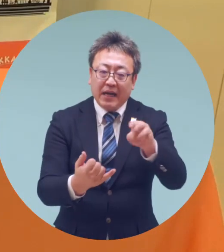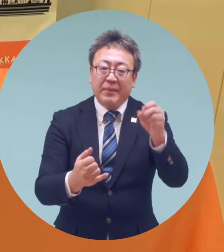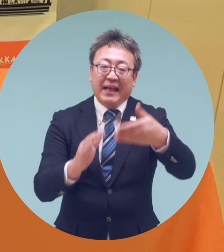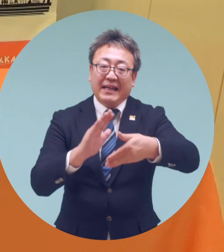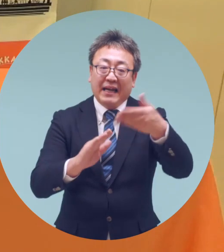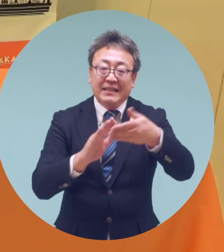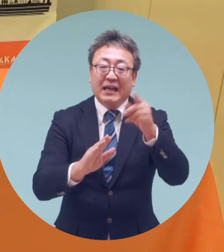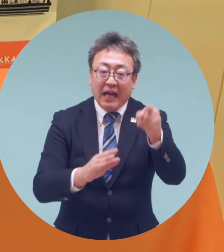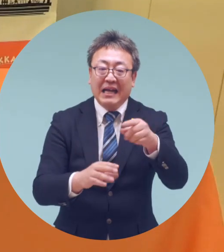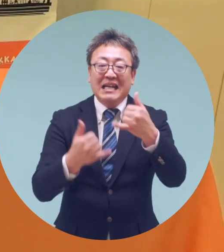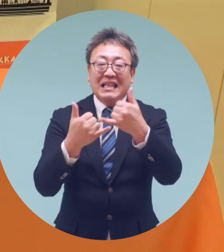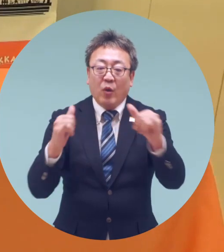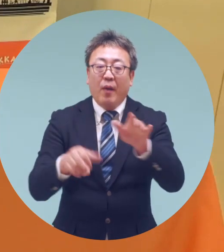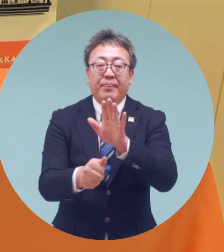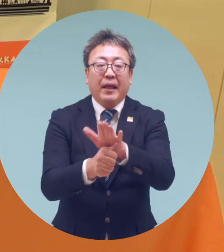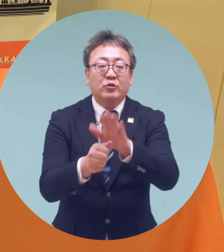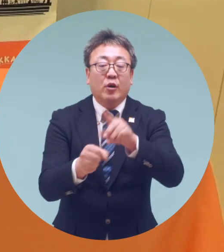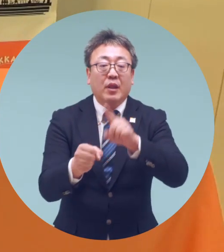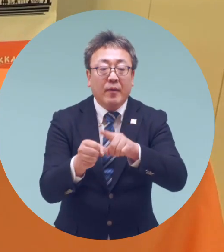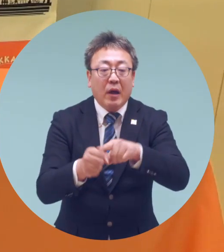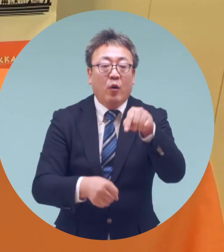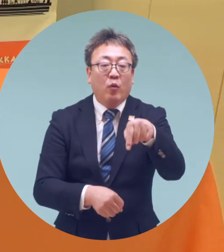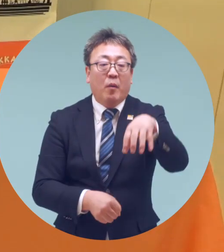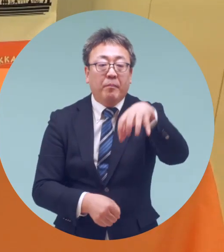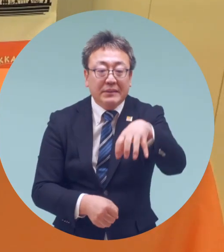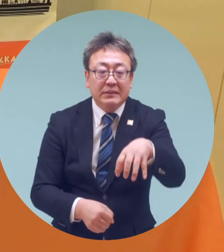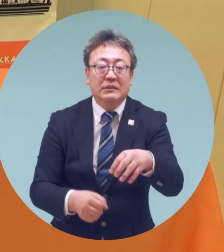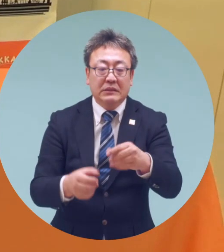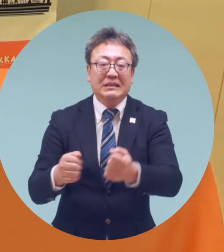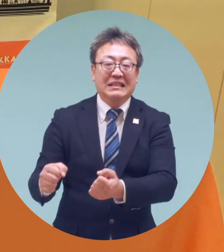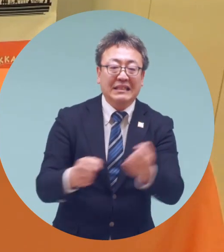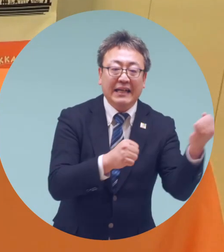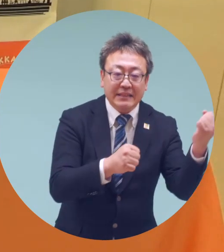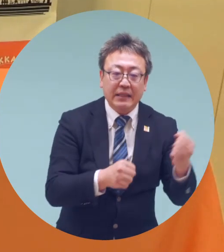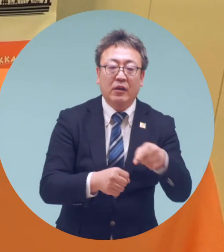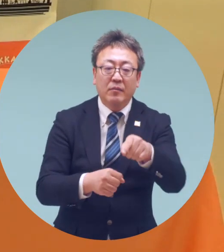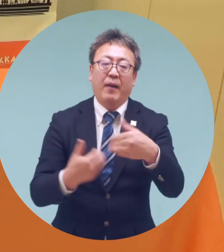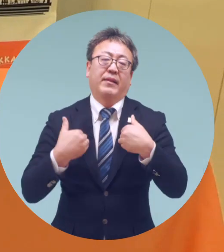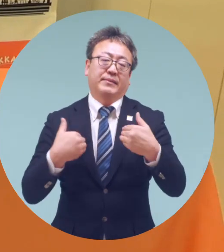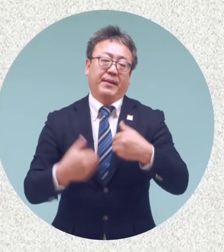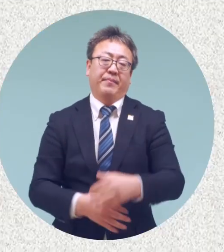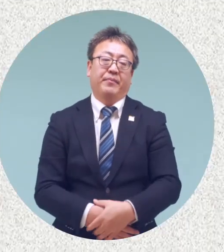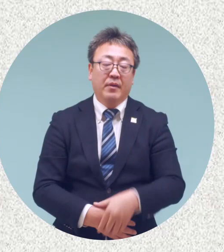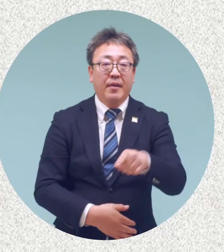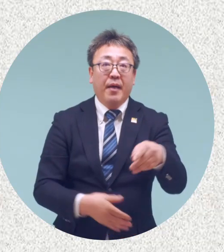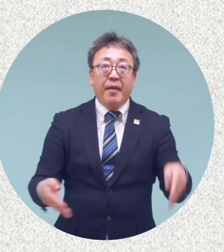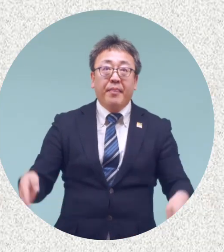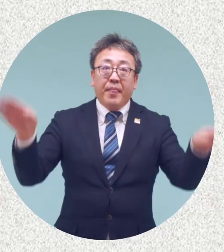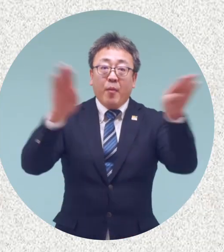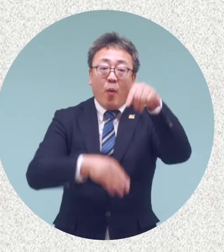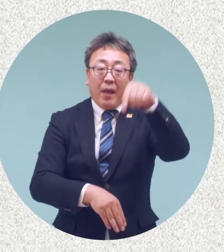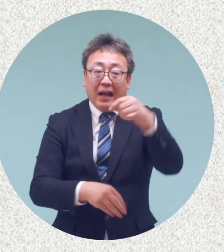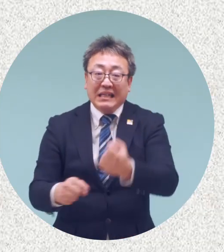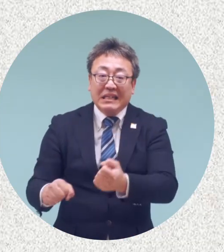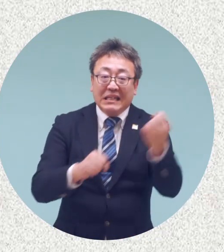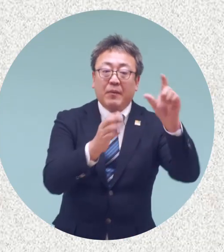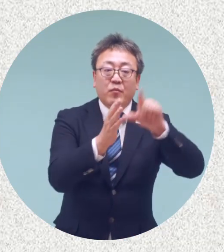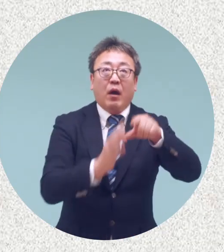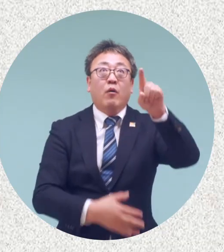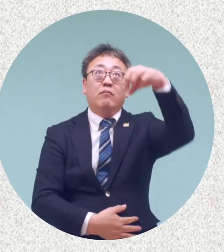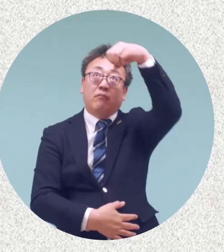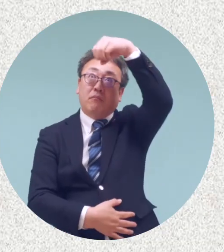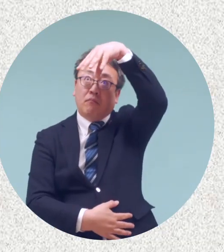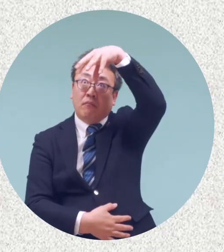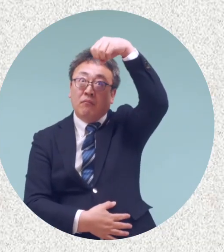害や火災のときに人が助かるためには、その場から避難をしなければなりません。建物から避難するため